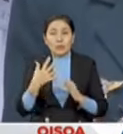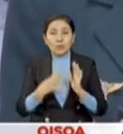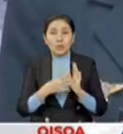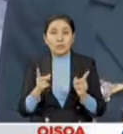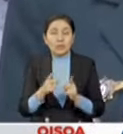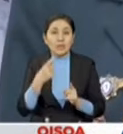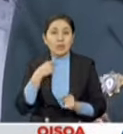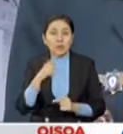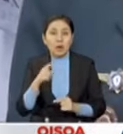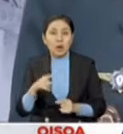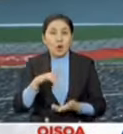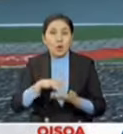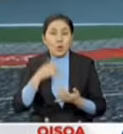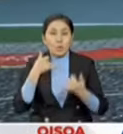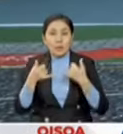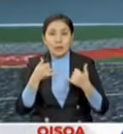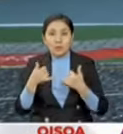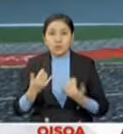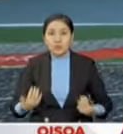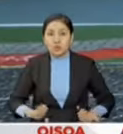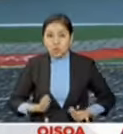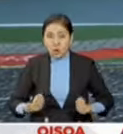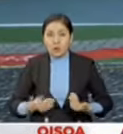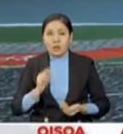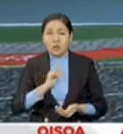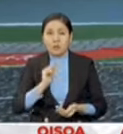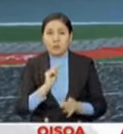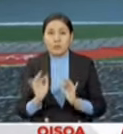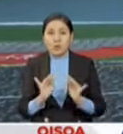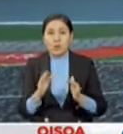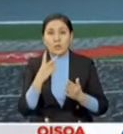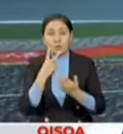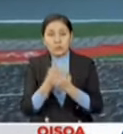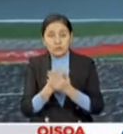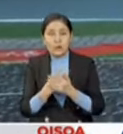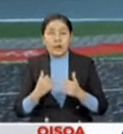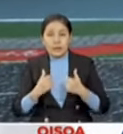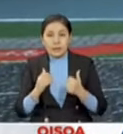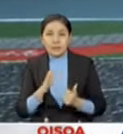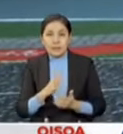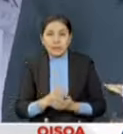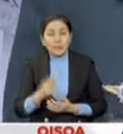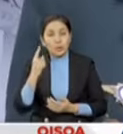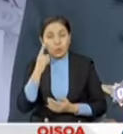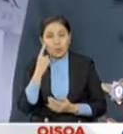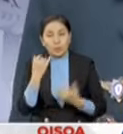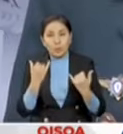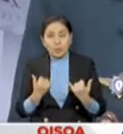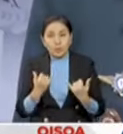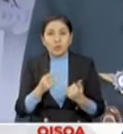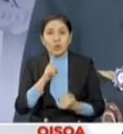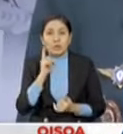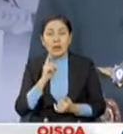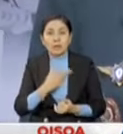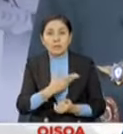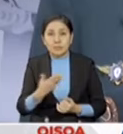kısqa raqamimiz, ya'ni kol markazimizning jonli ish faoliyatini ko'rsatib berishga harakat qildik. O'ylaymanki, bugun